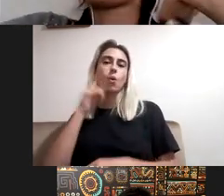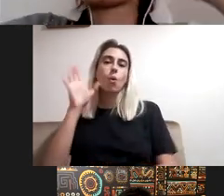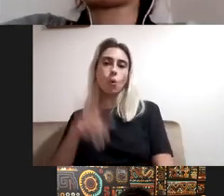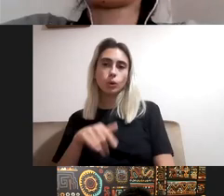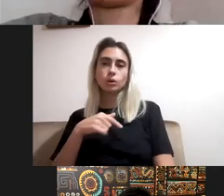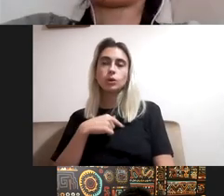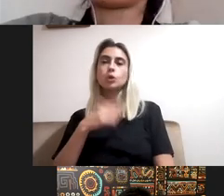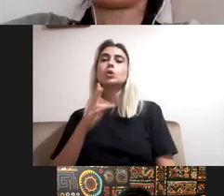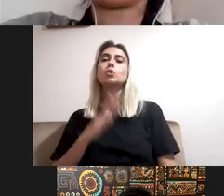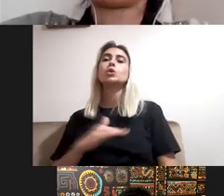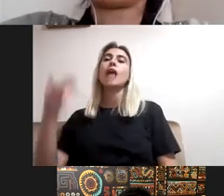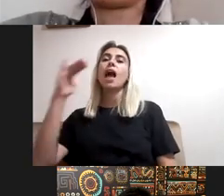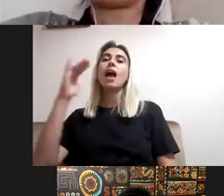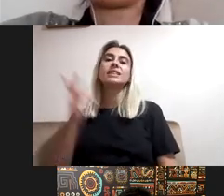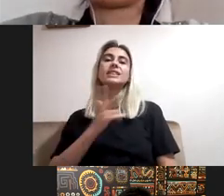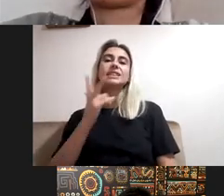hızlı trende bir